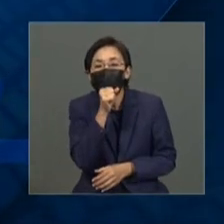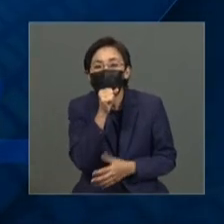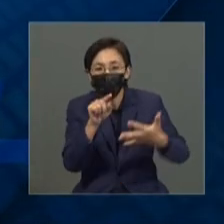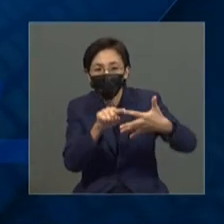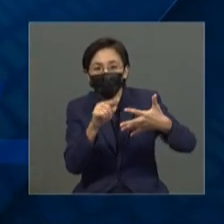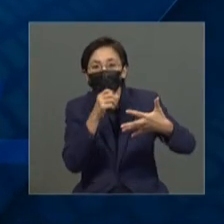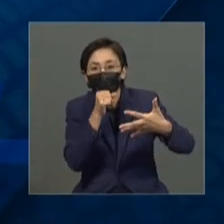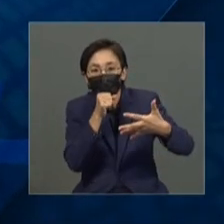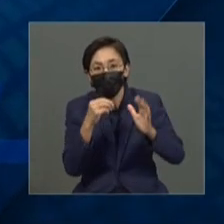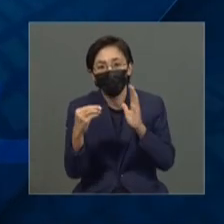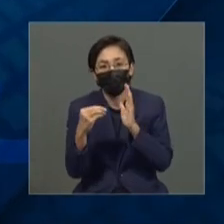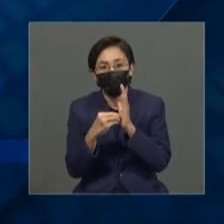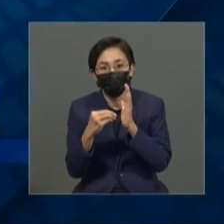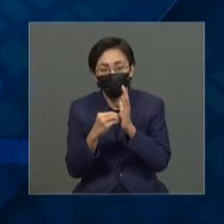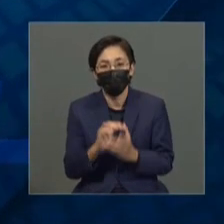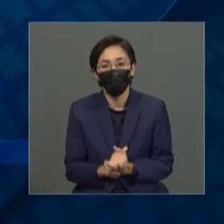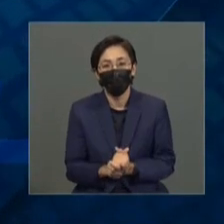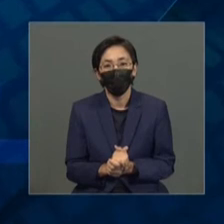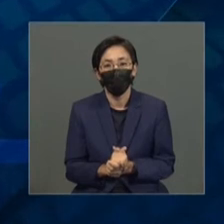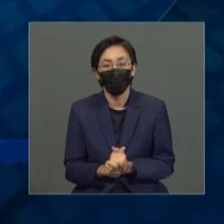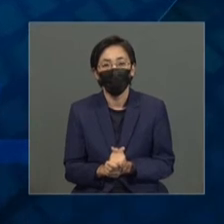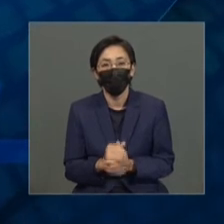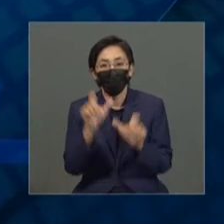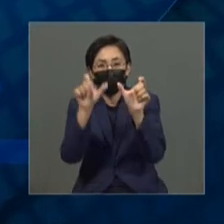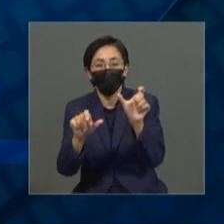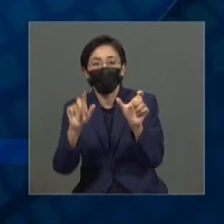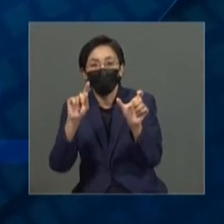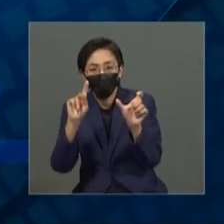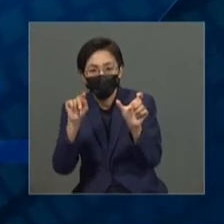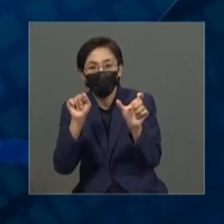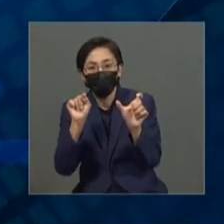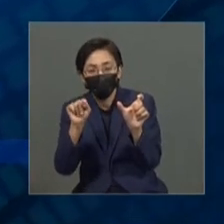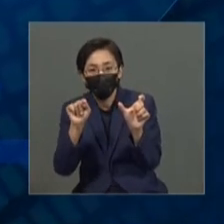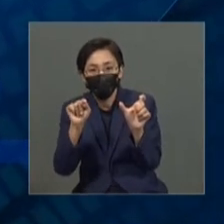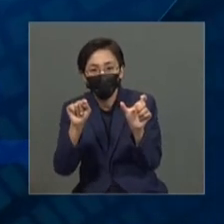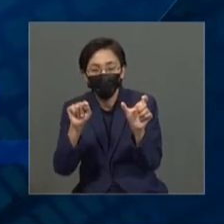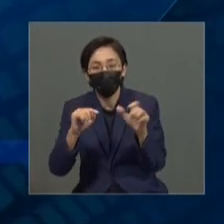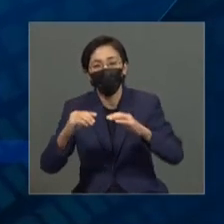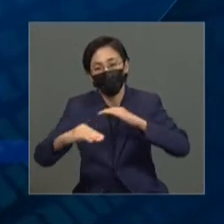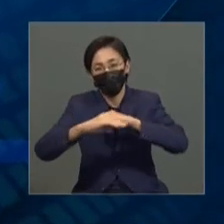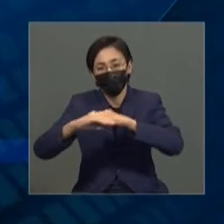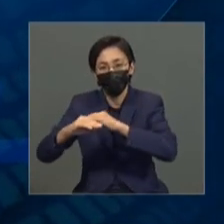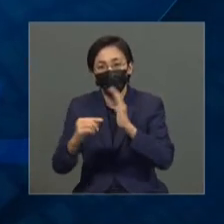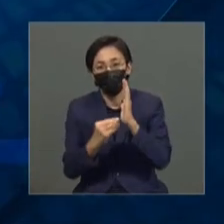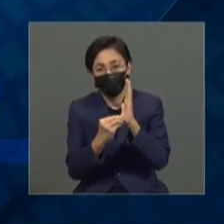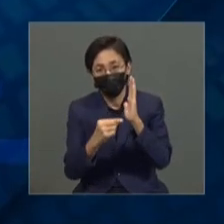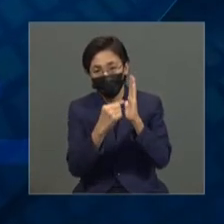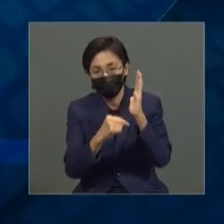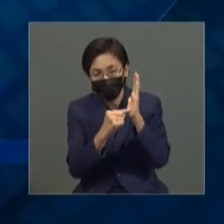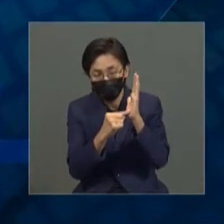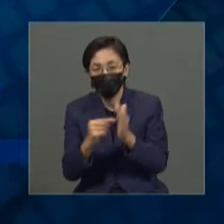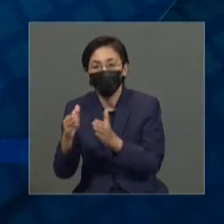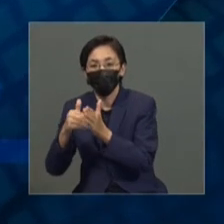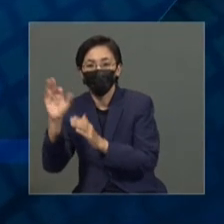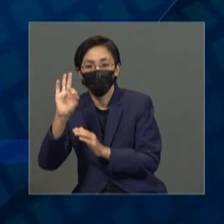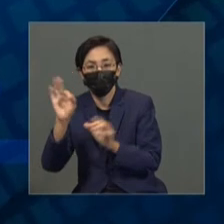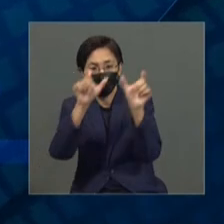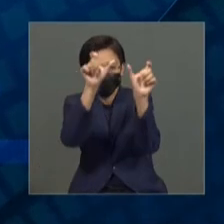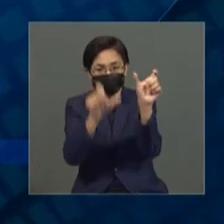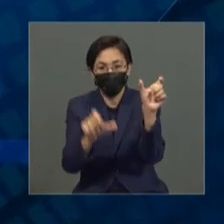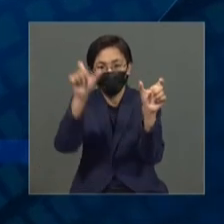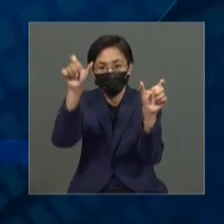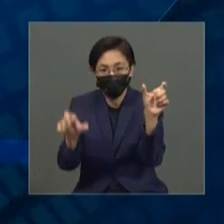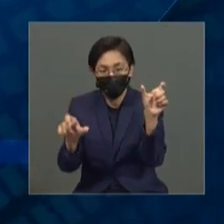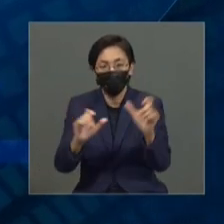ทพมหานครสีเขียวเป็นปริมณฑลจังหวัดอื่นๆเป็นคอลัมน์สีน้ำเงินสีฟ้านะคะท่านจะเห็นว่